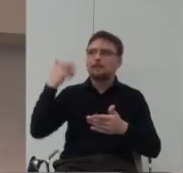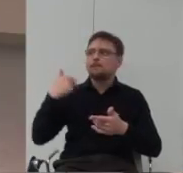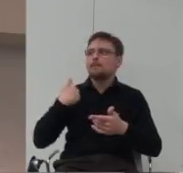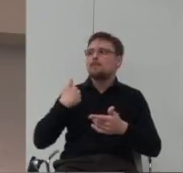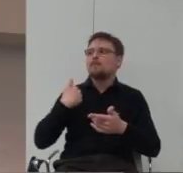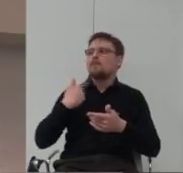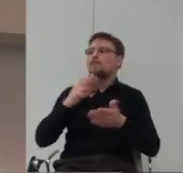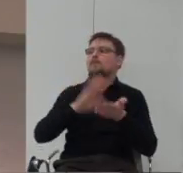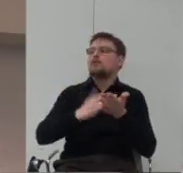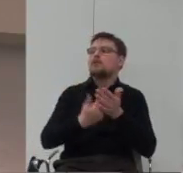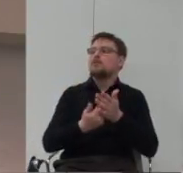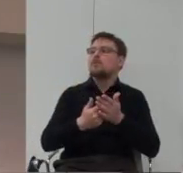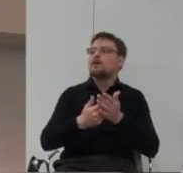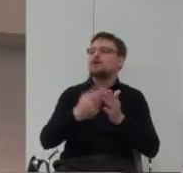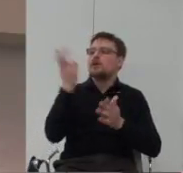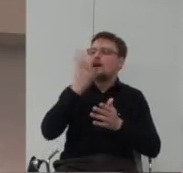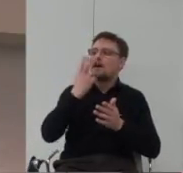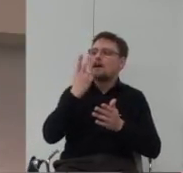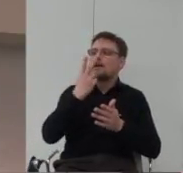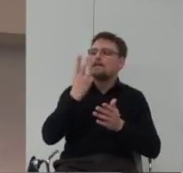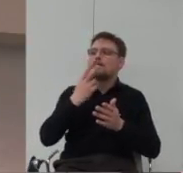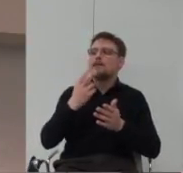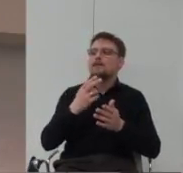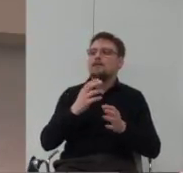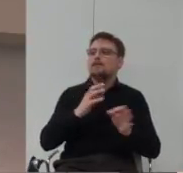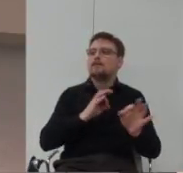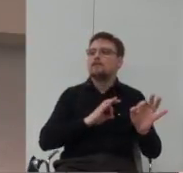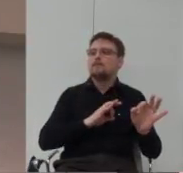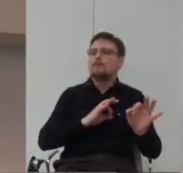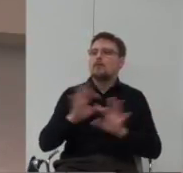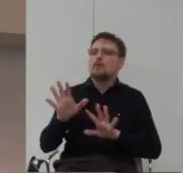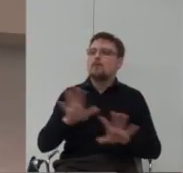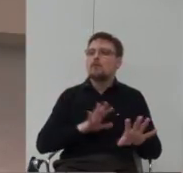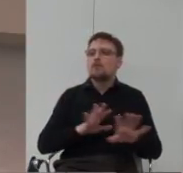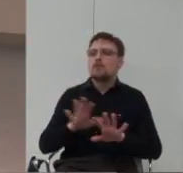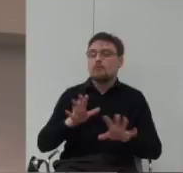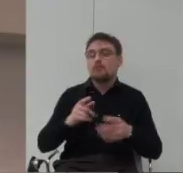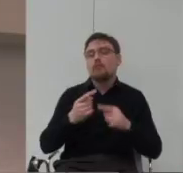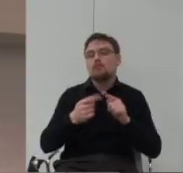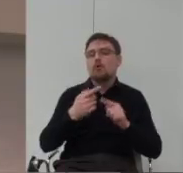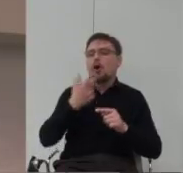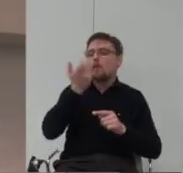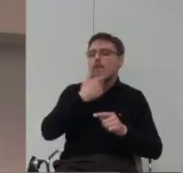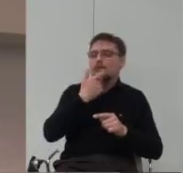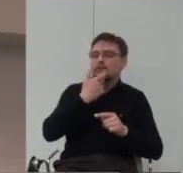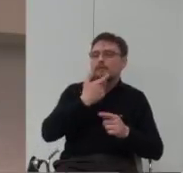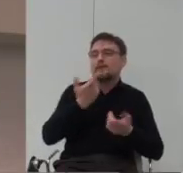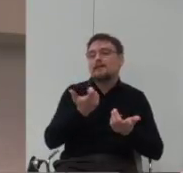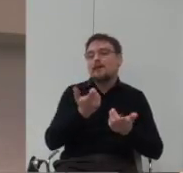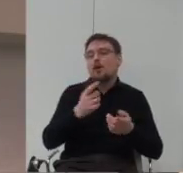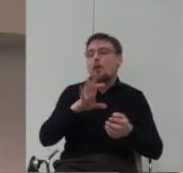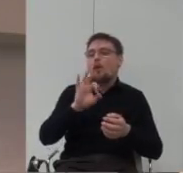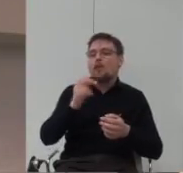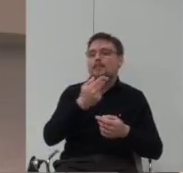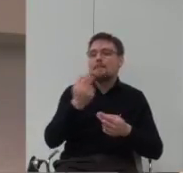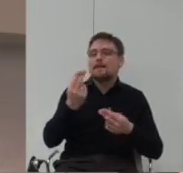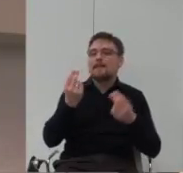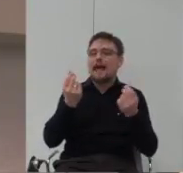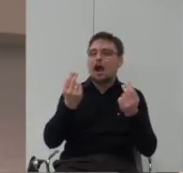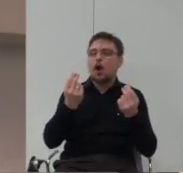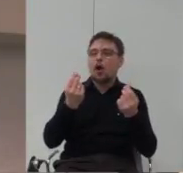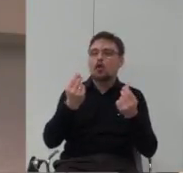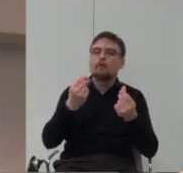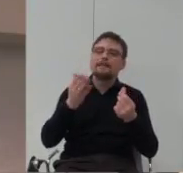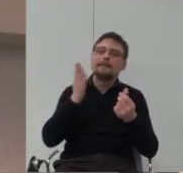na Biennale w Wenecji właśnie pokazany został przykład ciekawego takiego podejścia, może trochę nawet